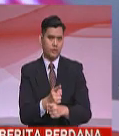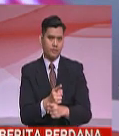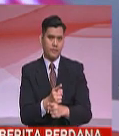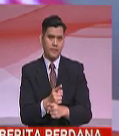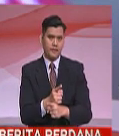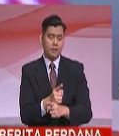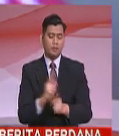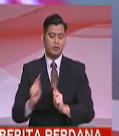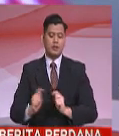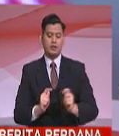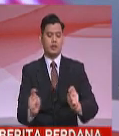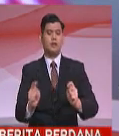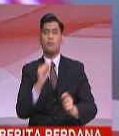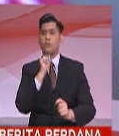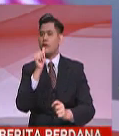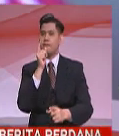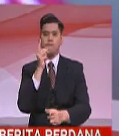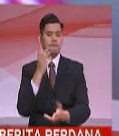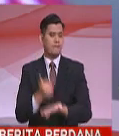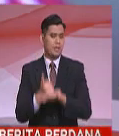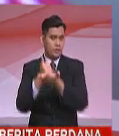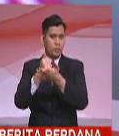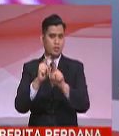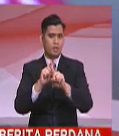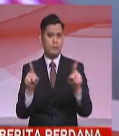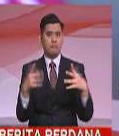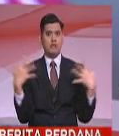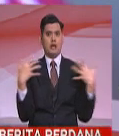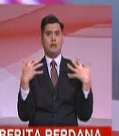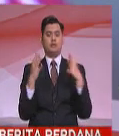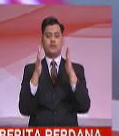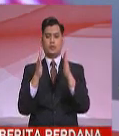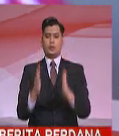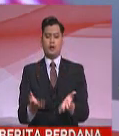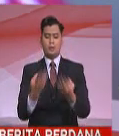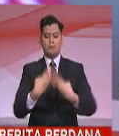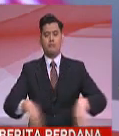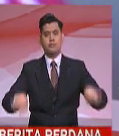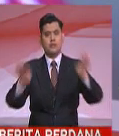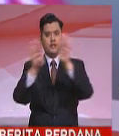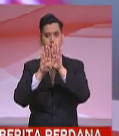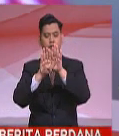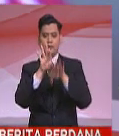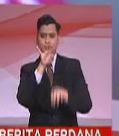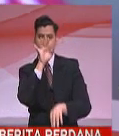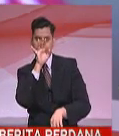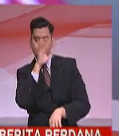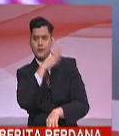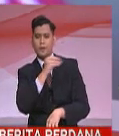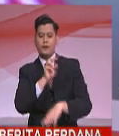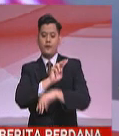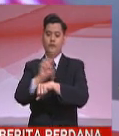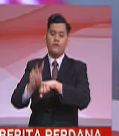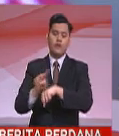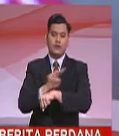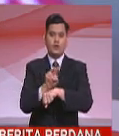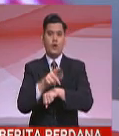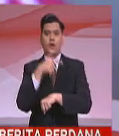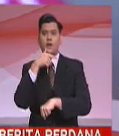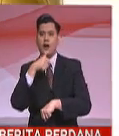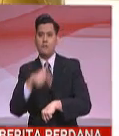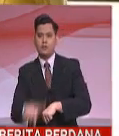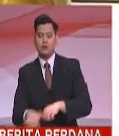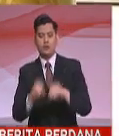itu tidak membantu, malah menakut-nakutkan penduduk terjejas dengan berita dan video lama yang ditular semula. Tegas